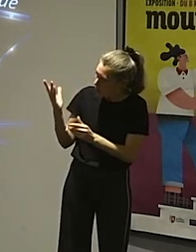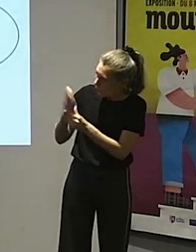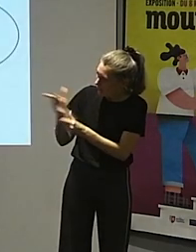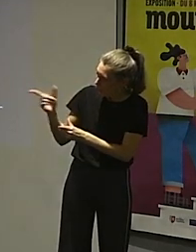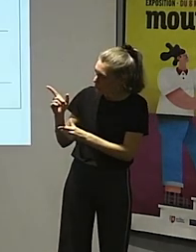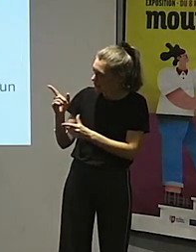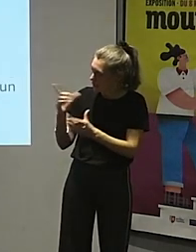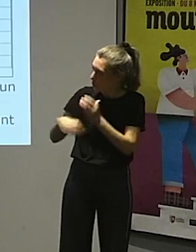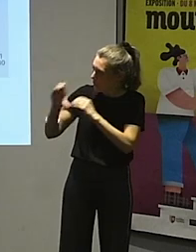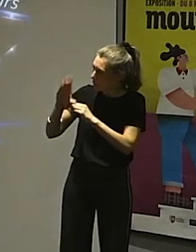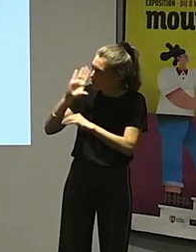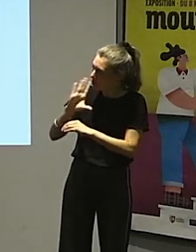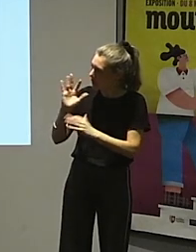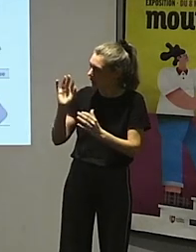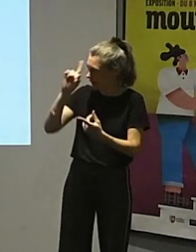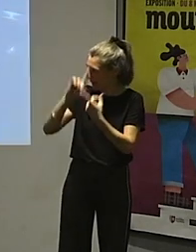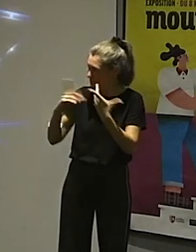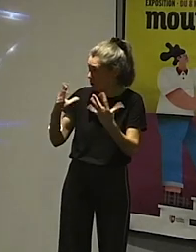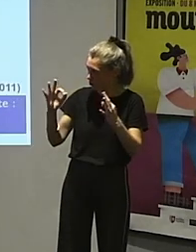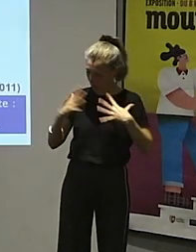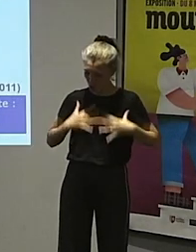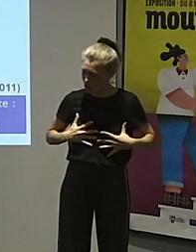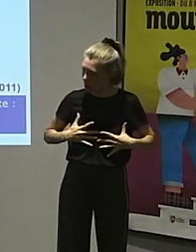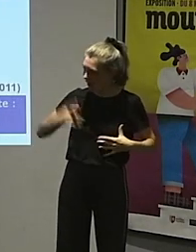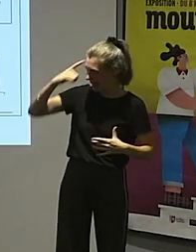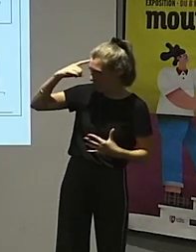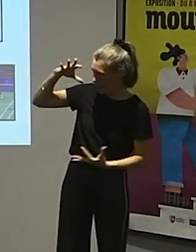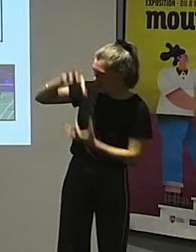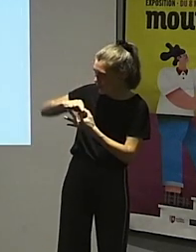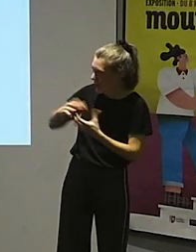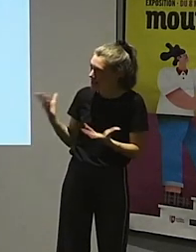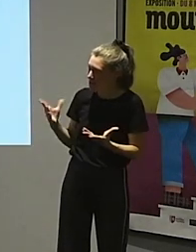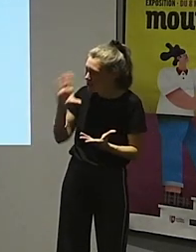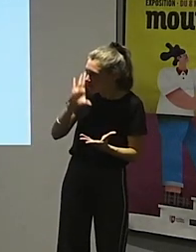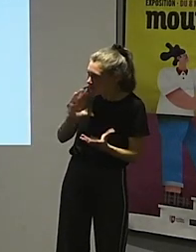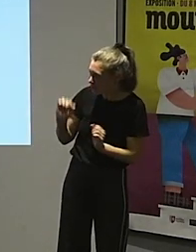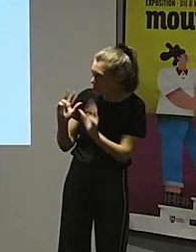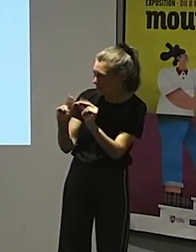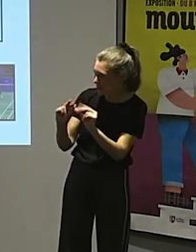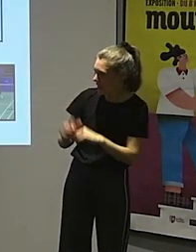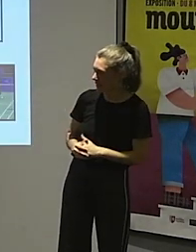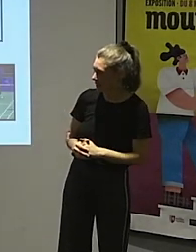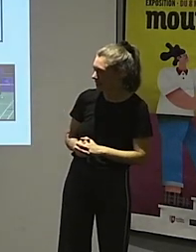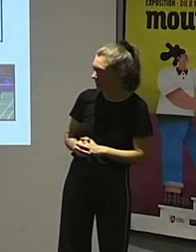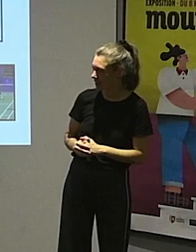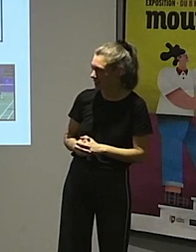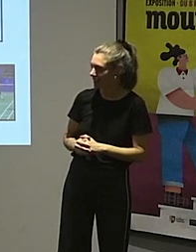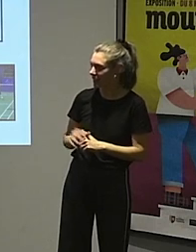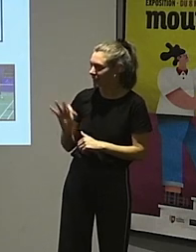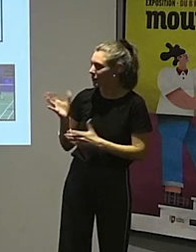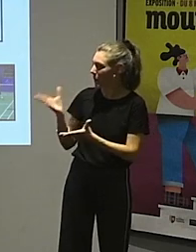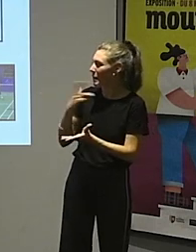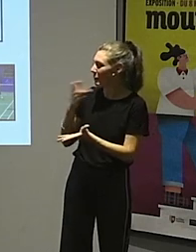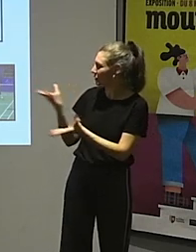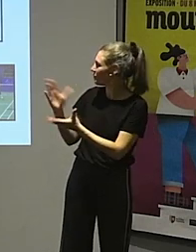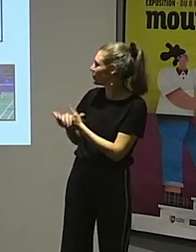entre le bien-être, le corps, l'esprit, etc. Est-ce que tu avais joué, que tu avais cherché dans les petites diapos? Parfait, je te laisse